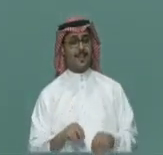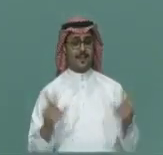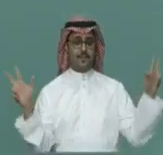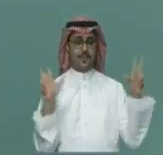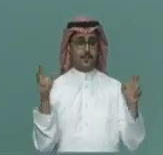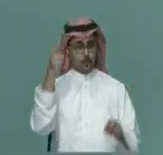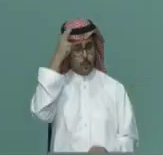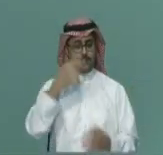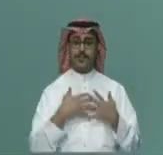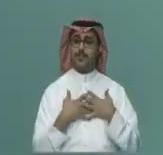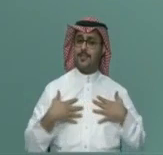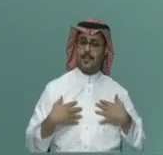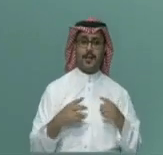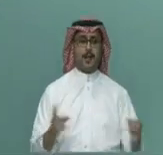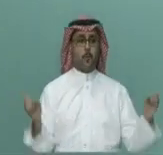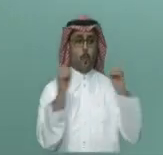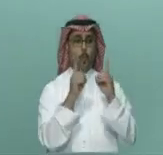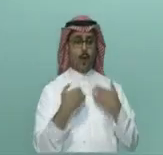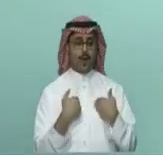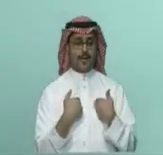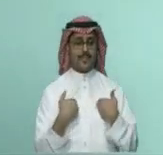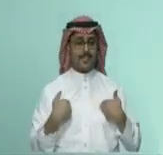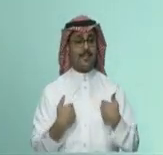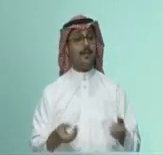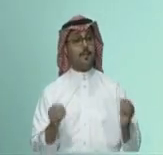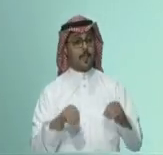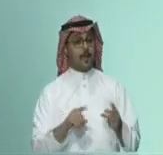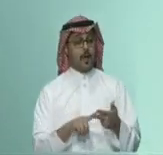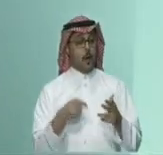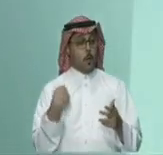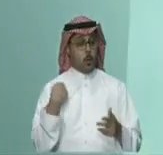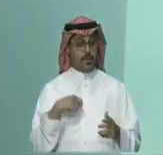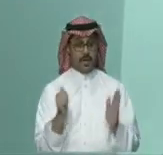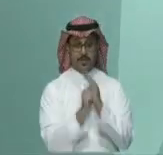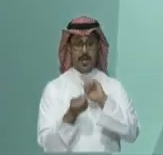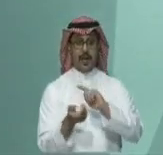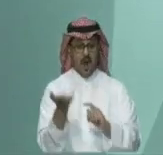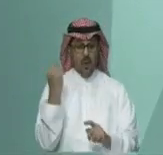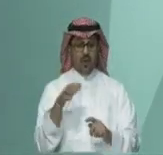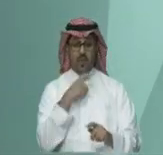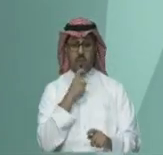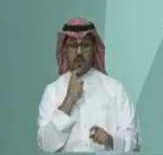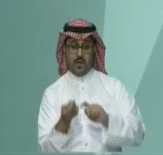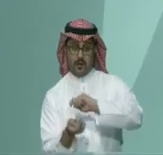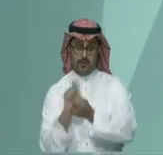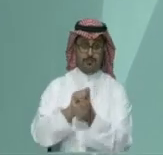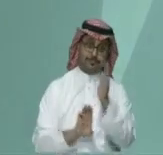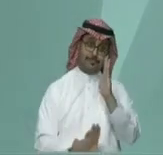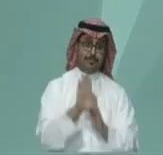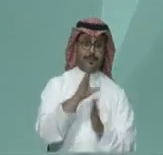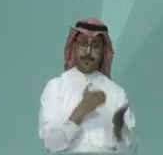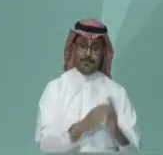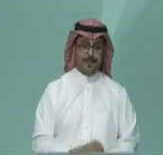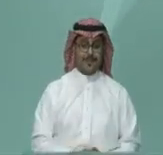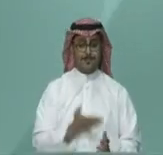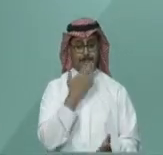الأولى السعودية. والحقيقة ما شهدته وزارة الإسكان هو تحول تاريخي وإنجاز فاق التوقعات